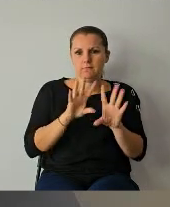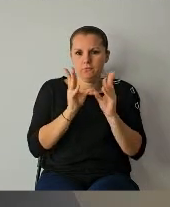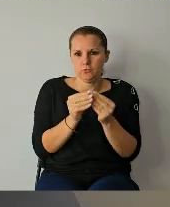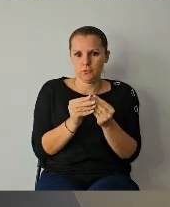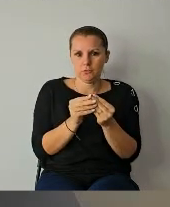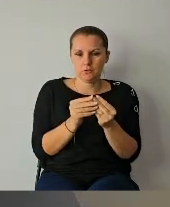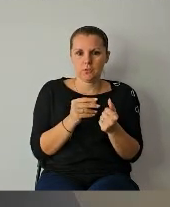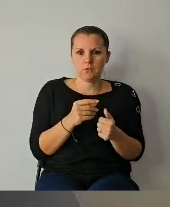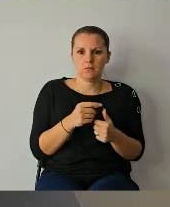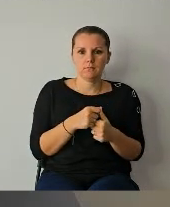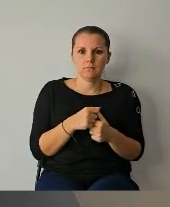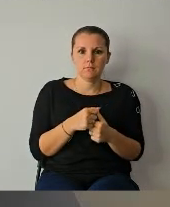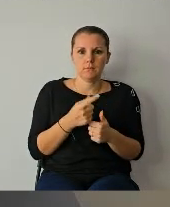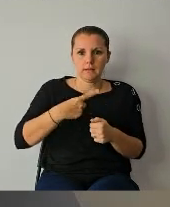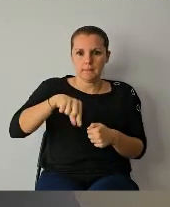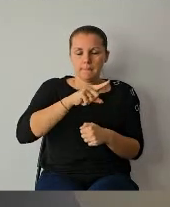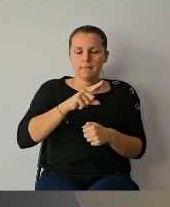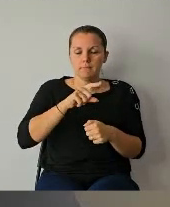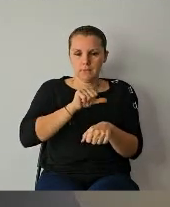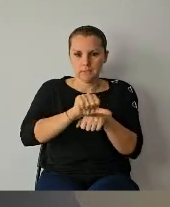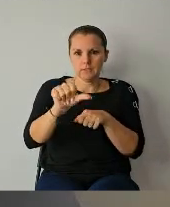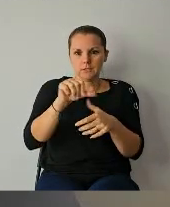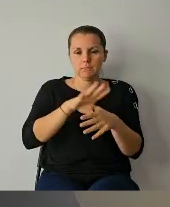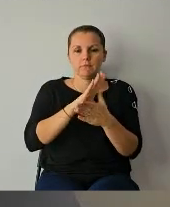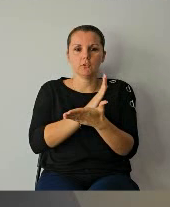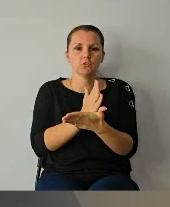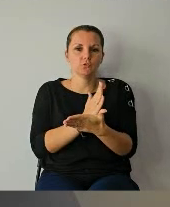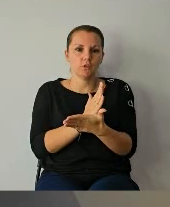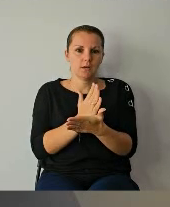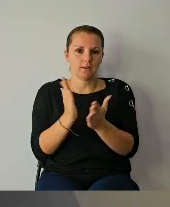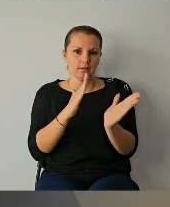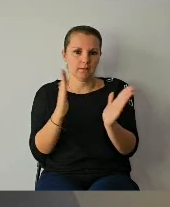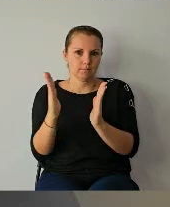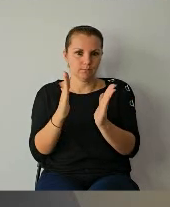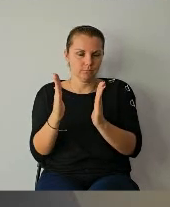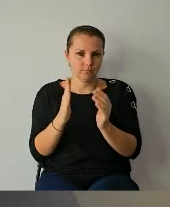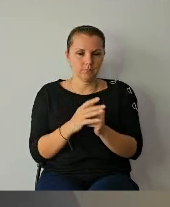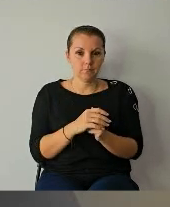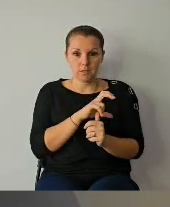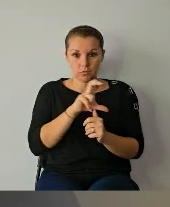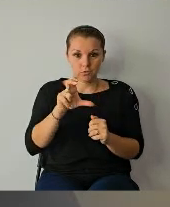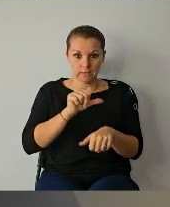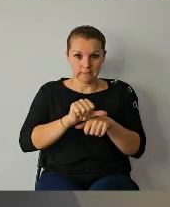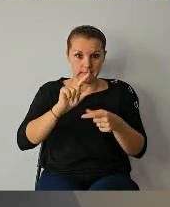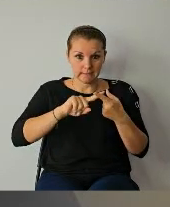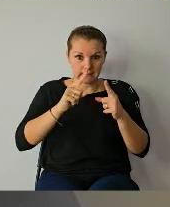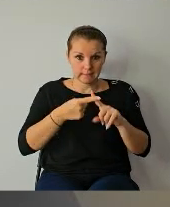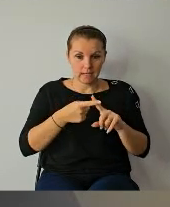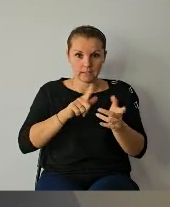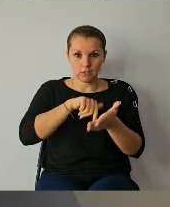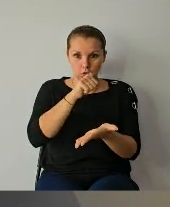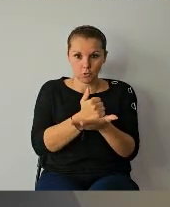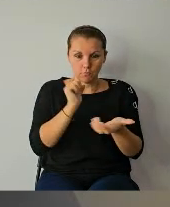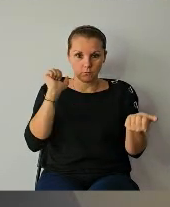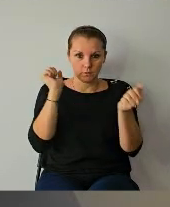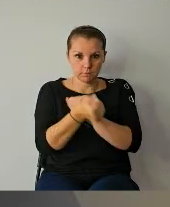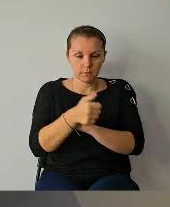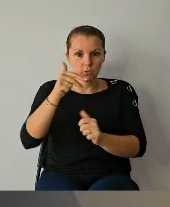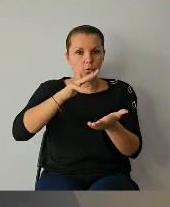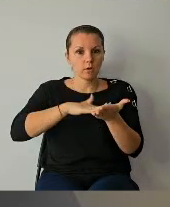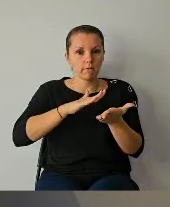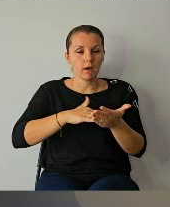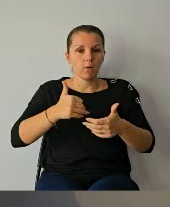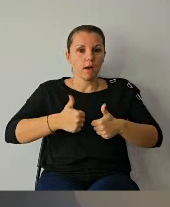tak mieścimy się gdzieś w średnich przedziałach. Natomiast czy jest sens teraz jeszcze raz zmieniać uchwałę po to,